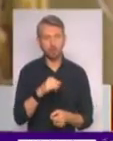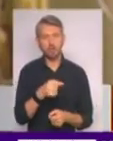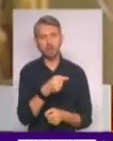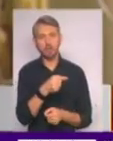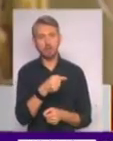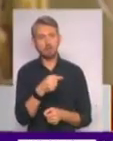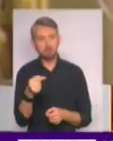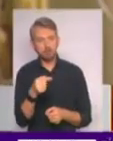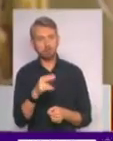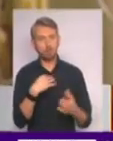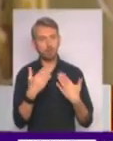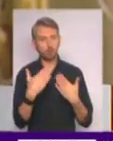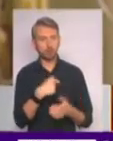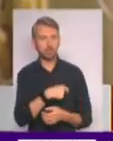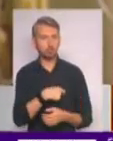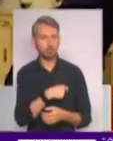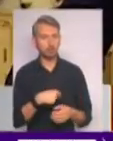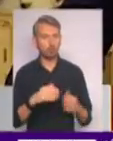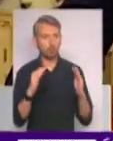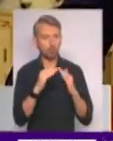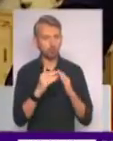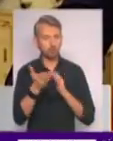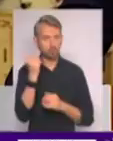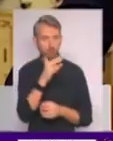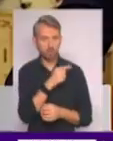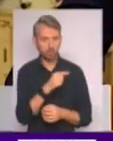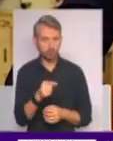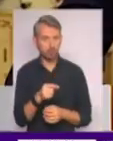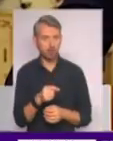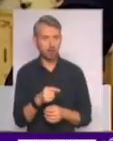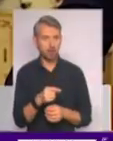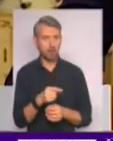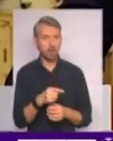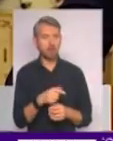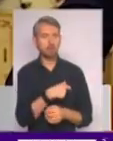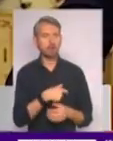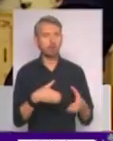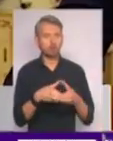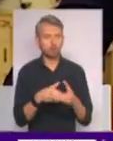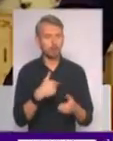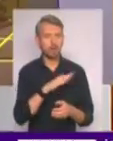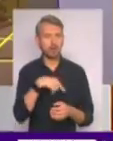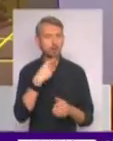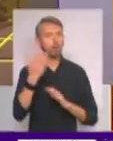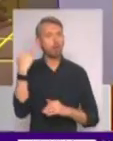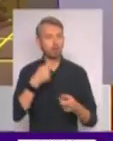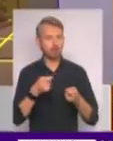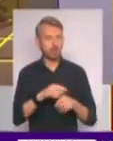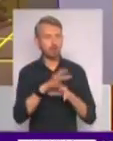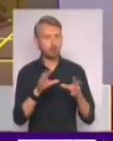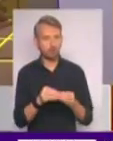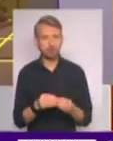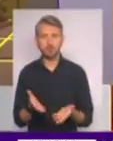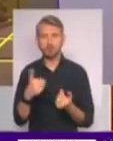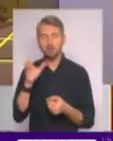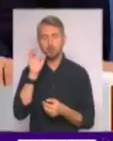мінусока по відношенню до депутатського корпусу минулого періоду. Я зараз не говорю про попередників, а я говорю в цілому. Так, почули, дякуємо. Давайте